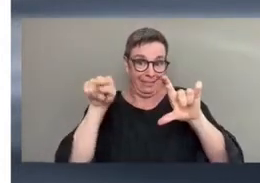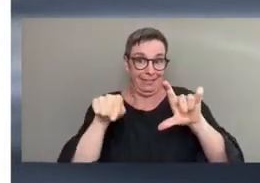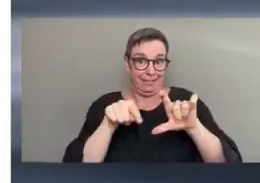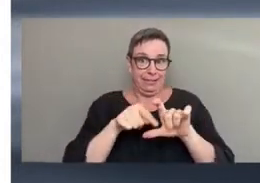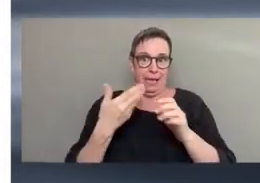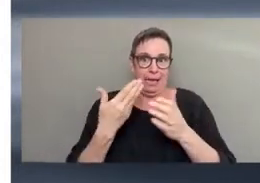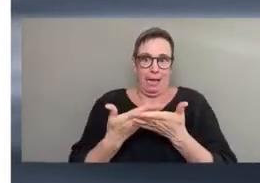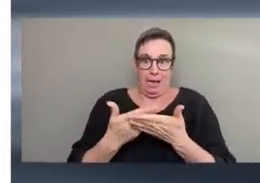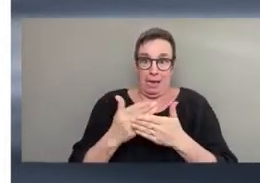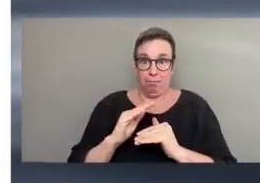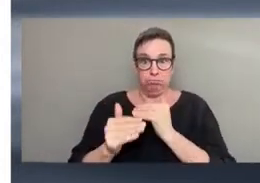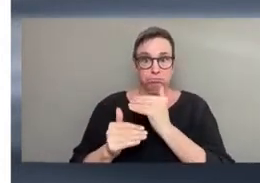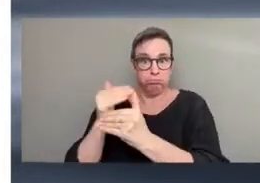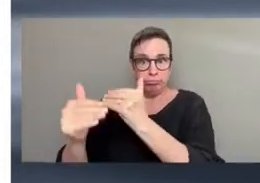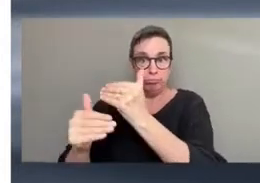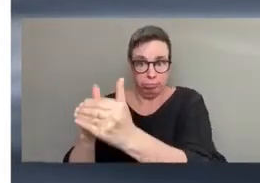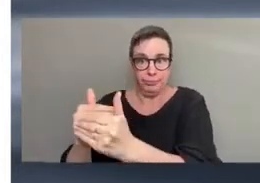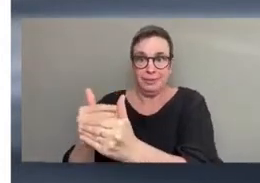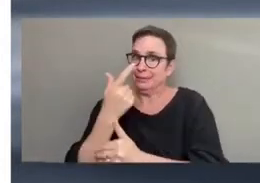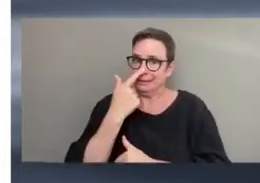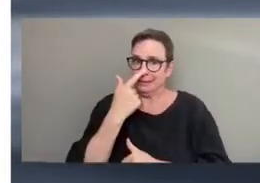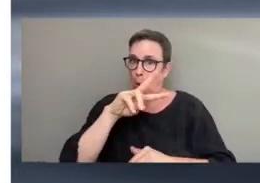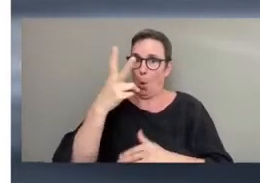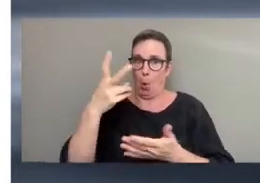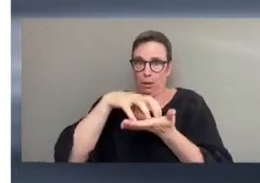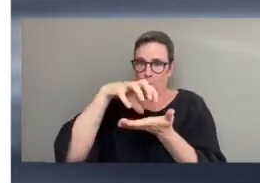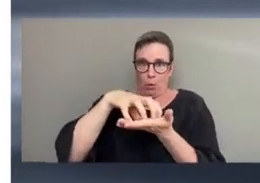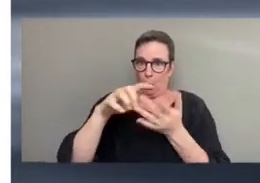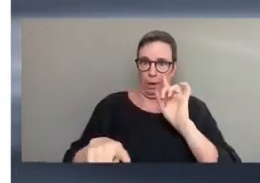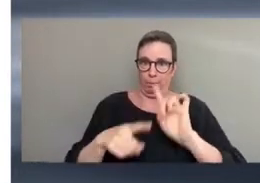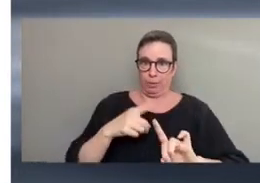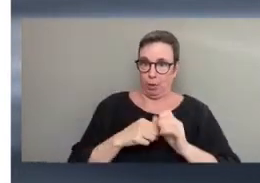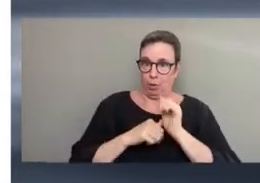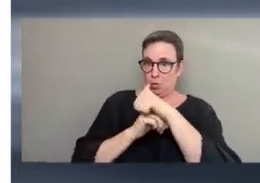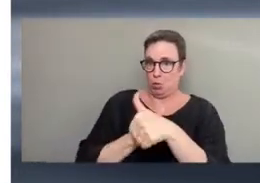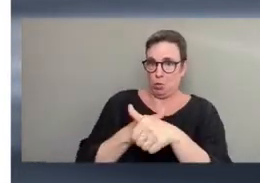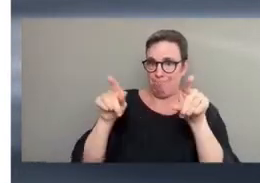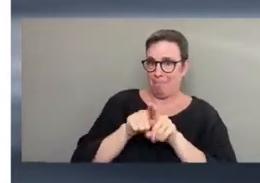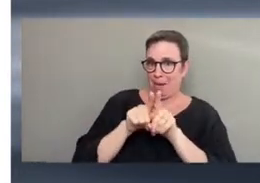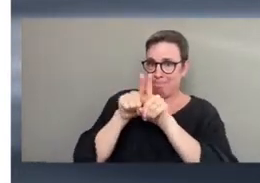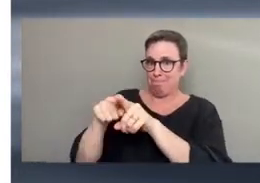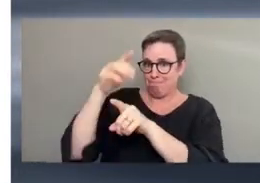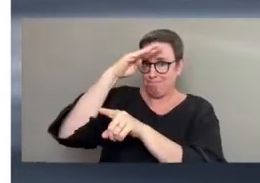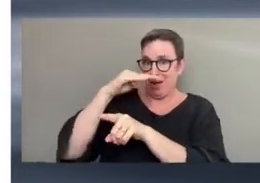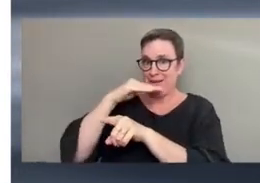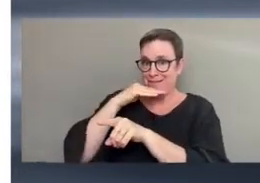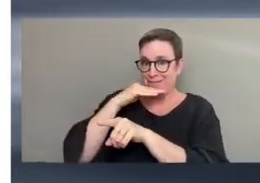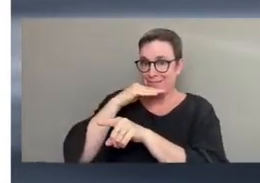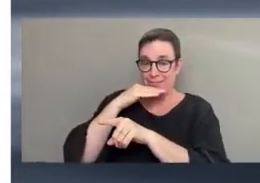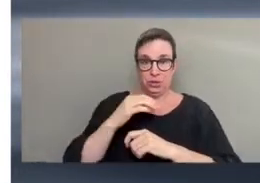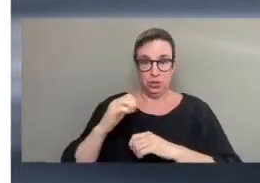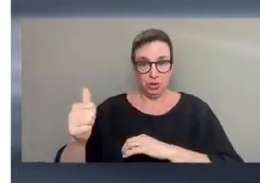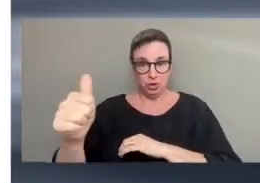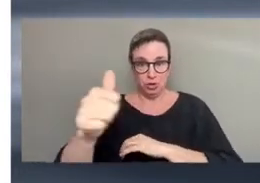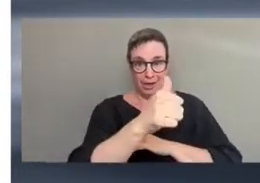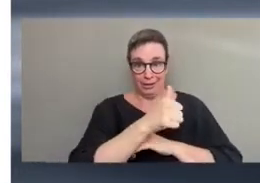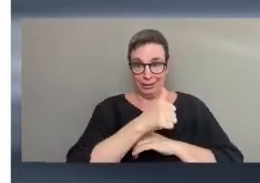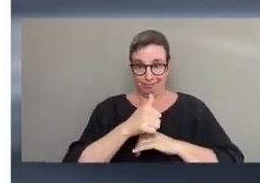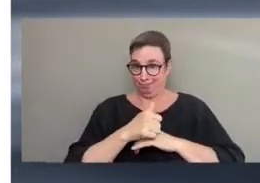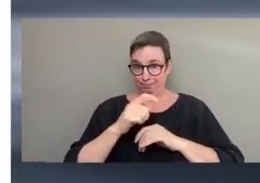et les cantons devront, je pense, prendre exemple sur le canton de Bâle puisque chaque canton devra trouver sa